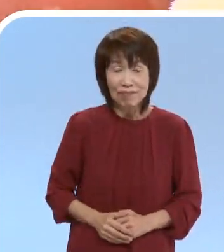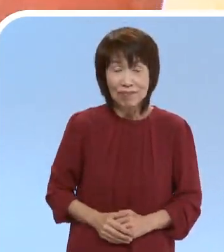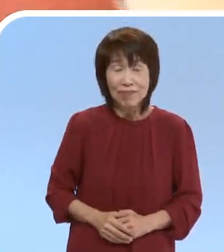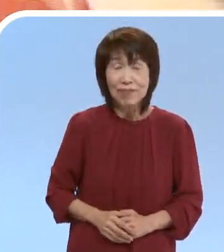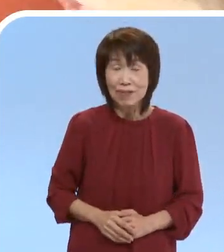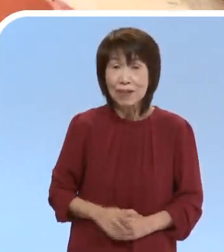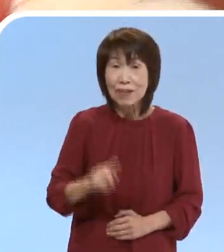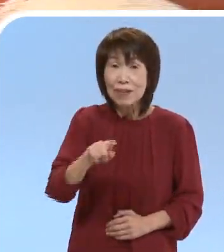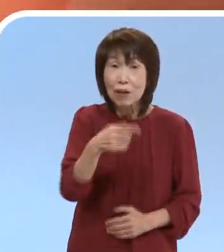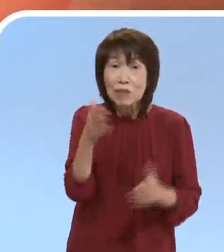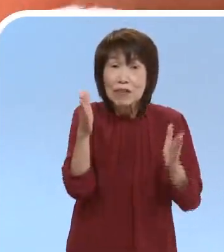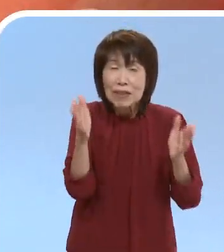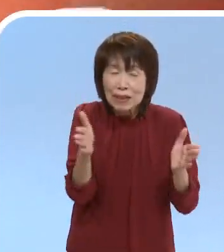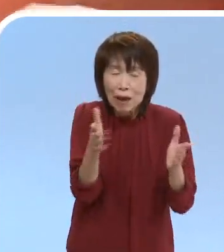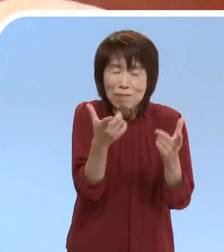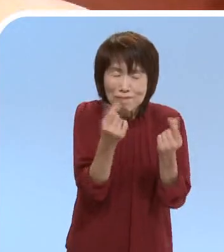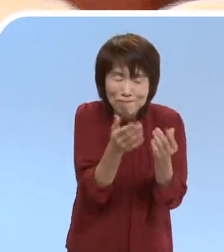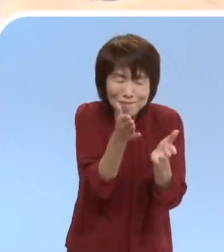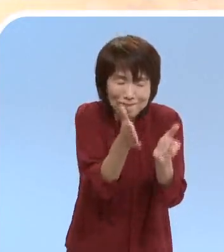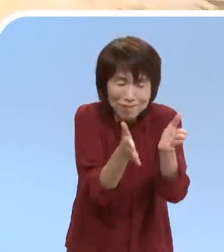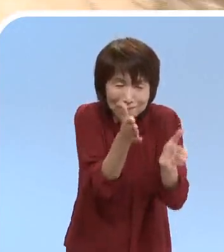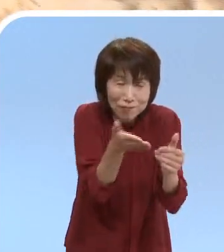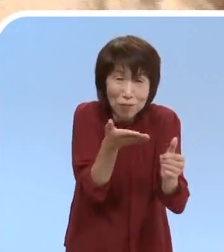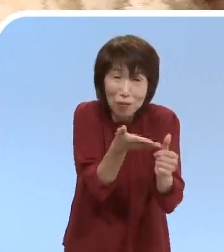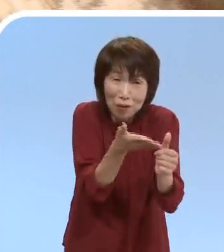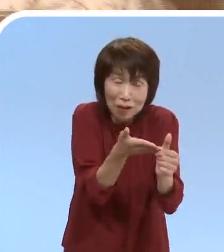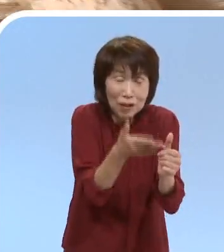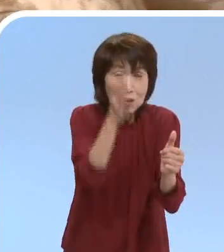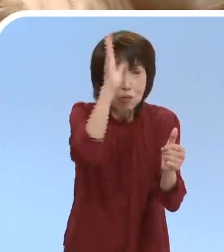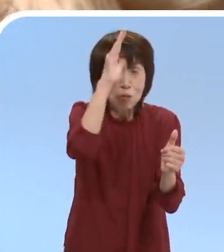い。 100日かけてしっかり育てたバンス100日